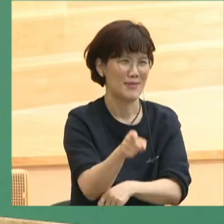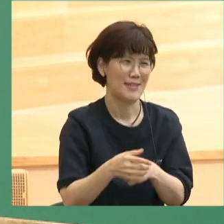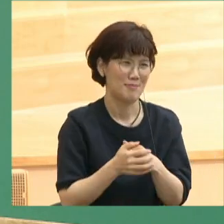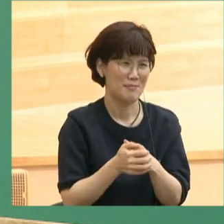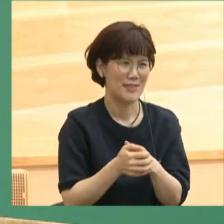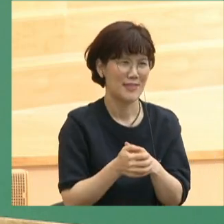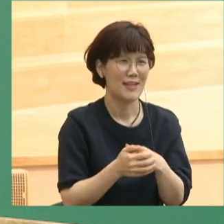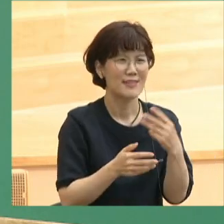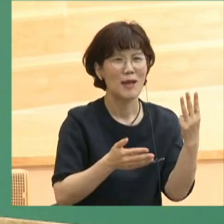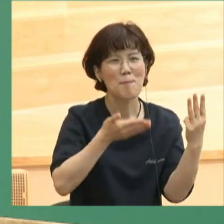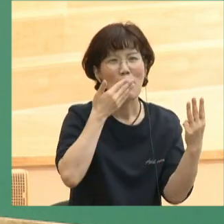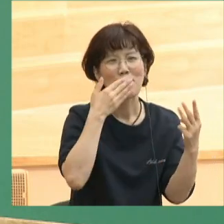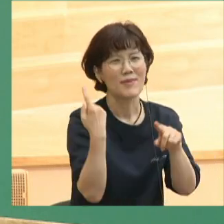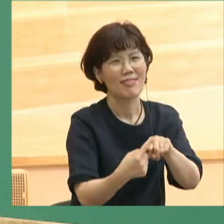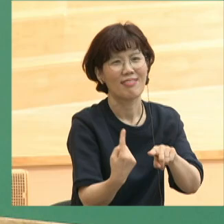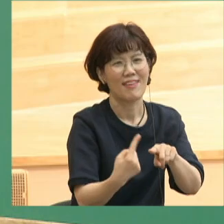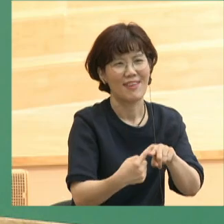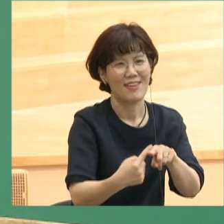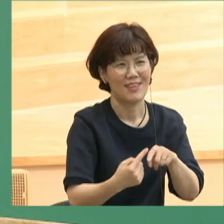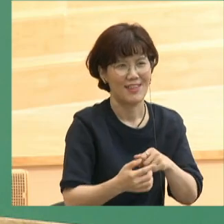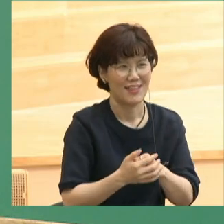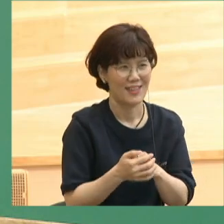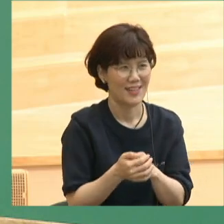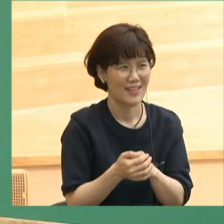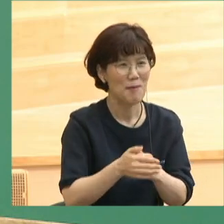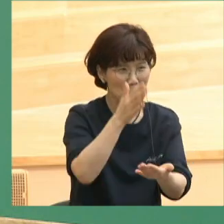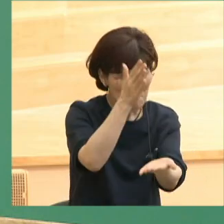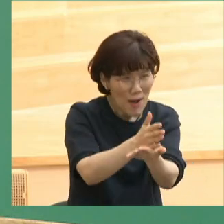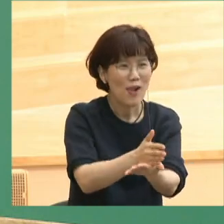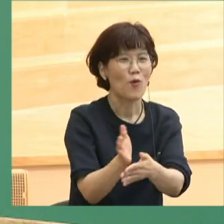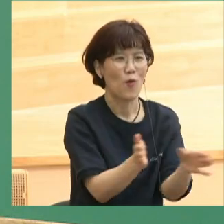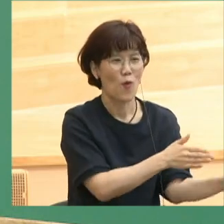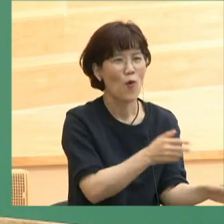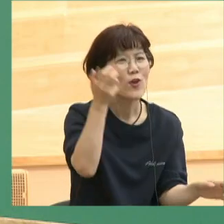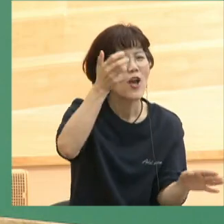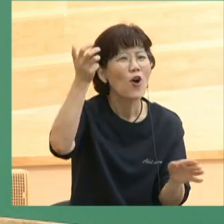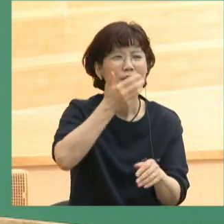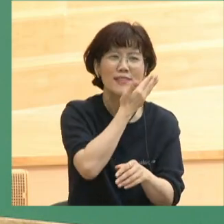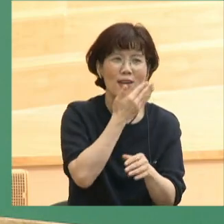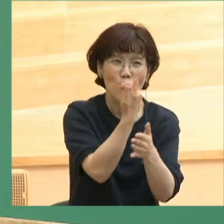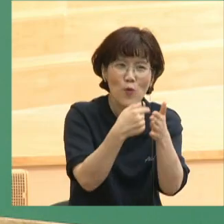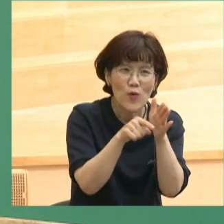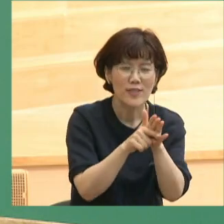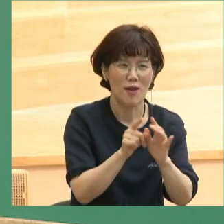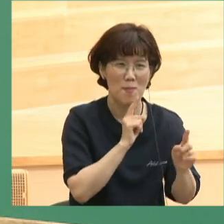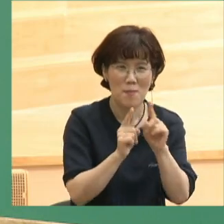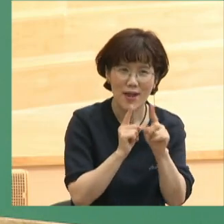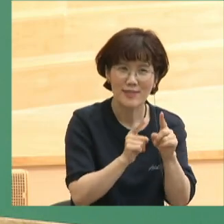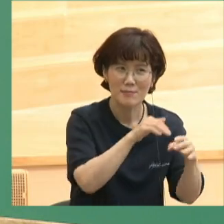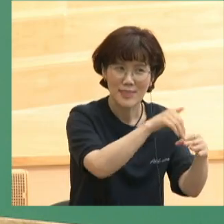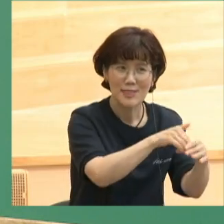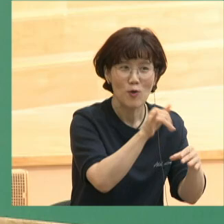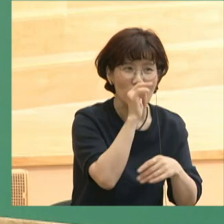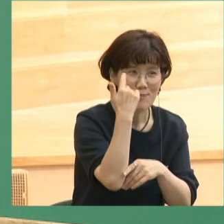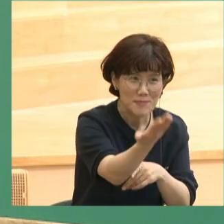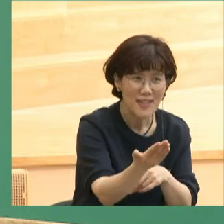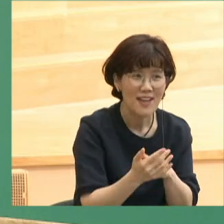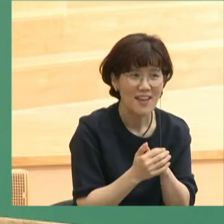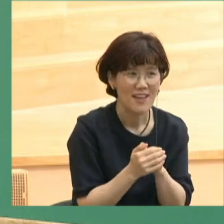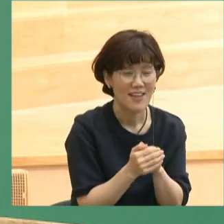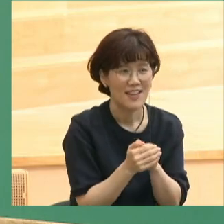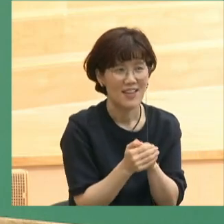새끼 밥이지, 그냥. 그것 말고 영적인 자양분으로 말씀을 여러분이 심고 계시는지,